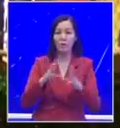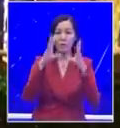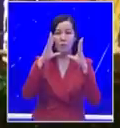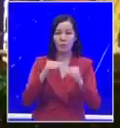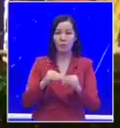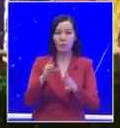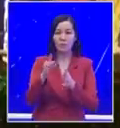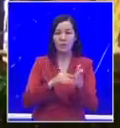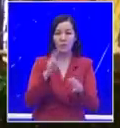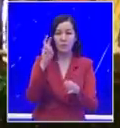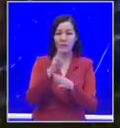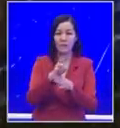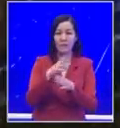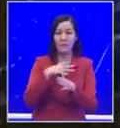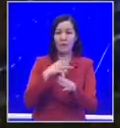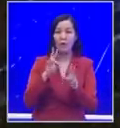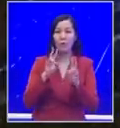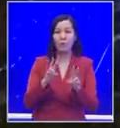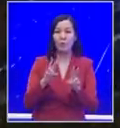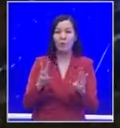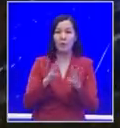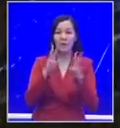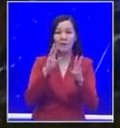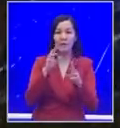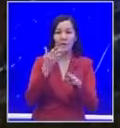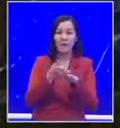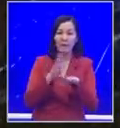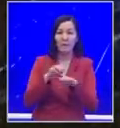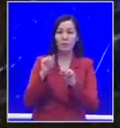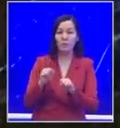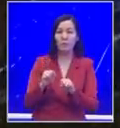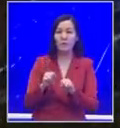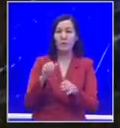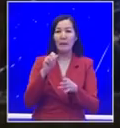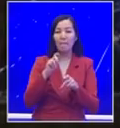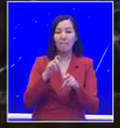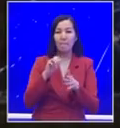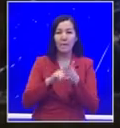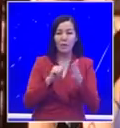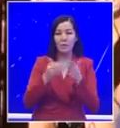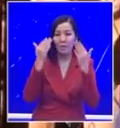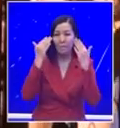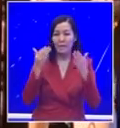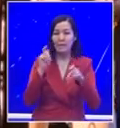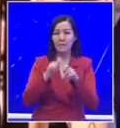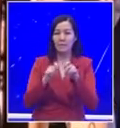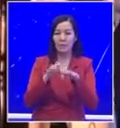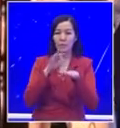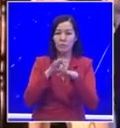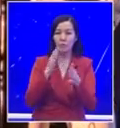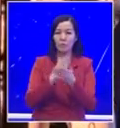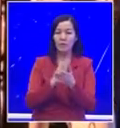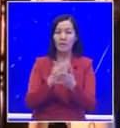орнына дер кезінде келіп жеткенімен жалынды әрең ауыздықтаған. Әзірге апатқа не себеп болғаны белгісіз. Тергеу жұмыстары жүріп